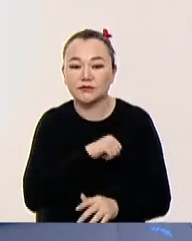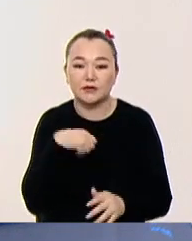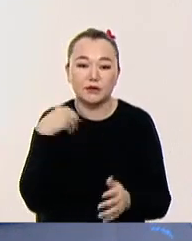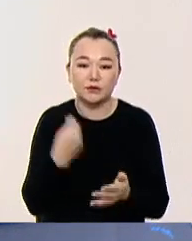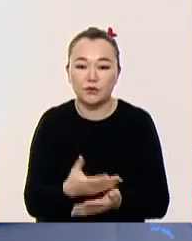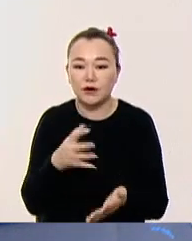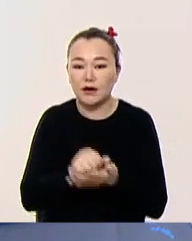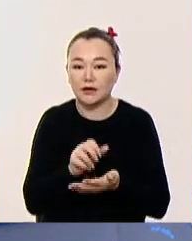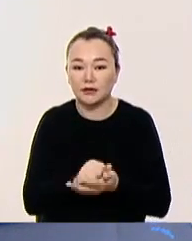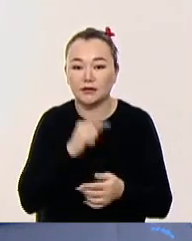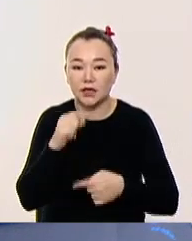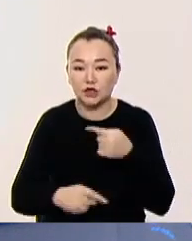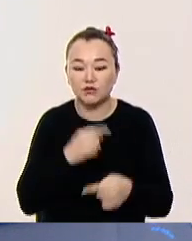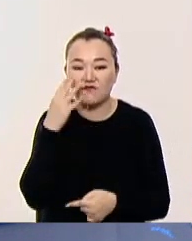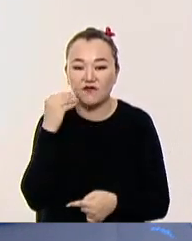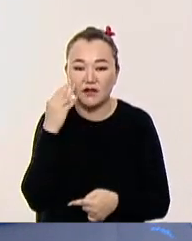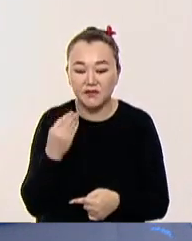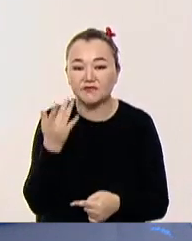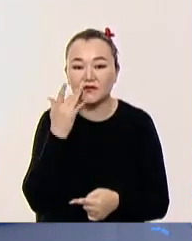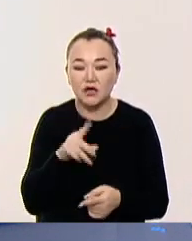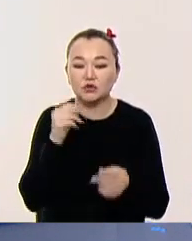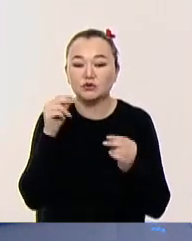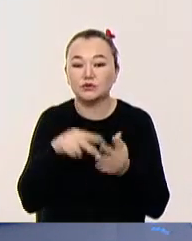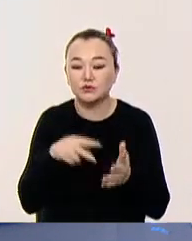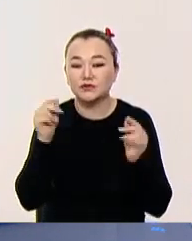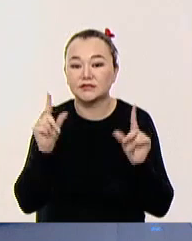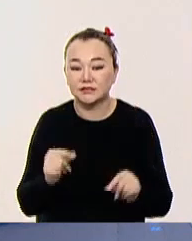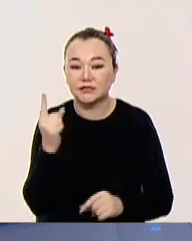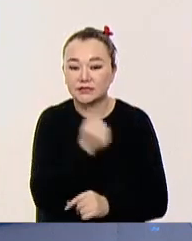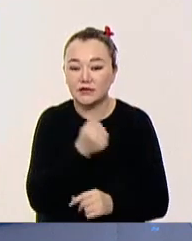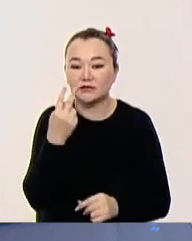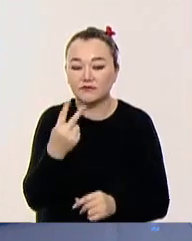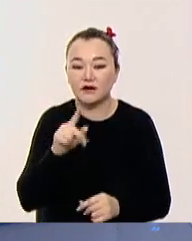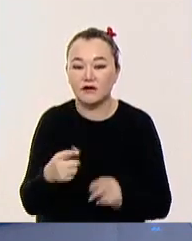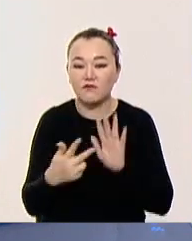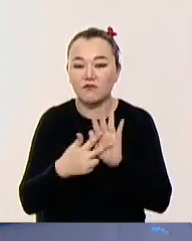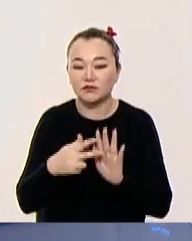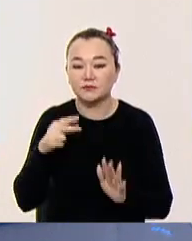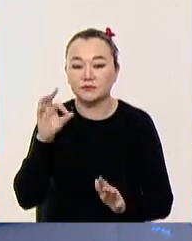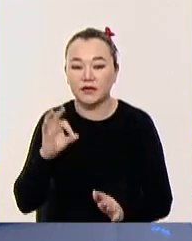самая дорогая аренда традиционно в Алматы хоть и стоимость снизилась за неделю на 2,8%